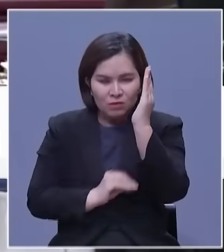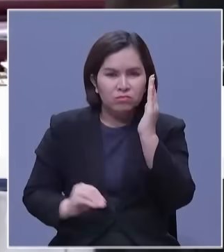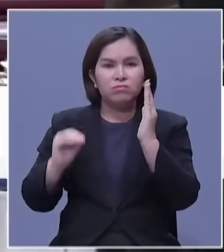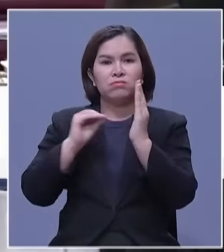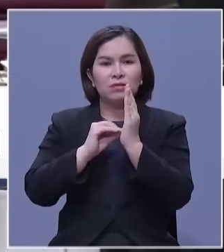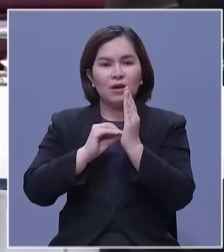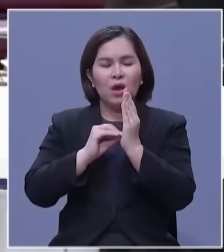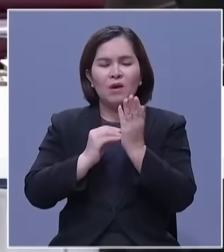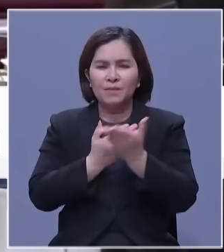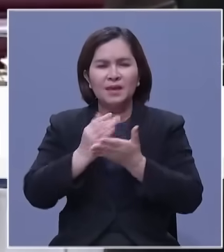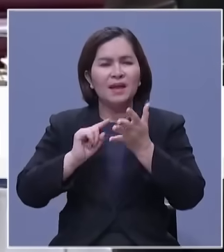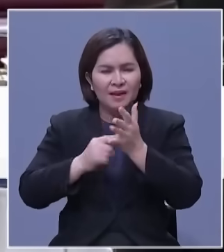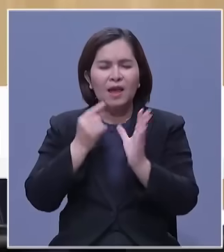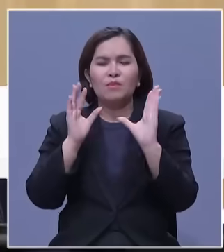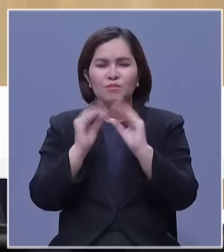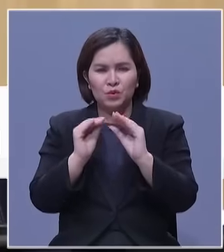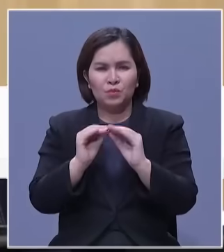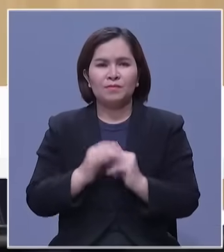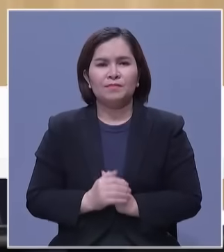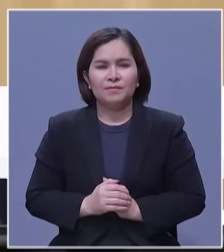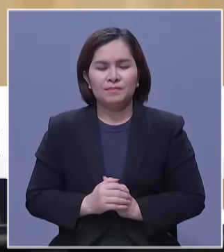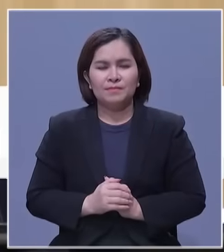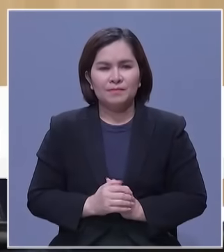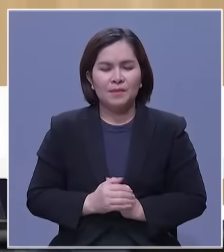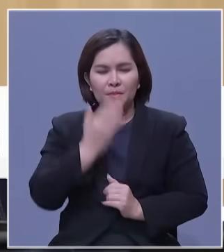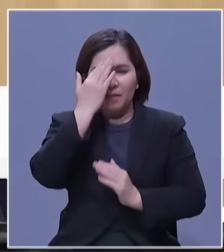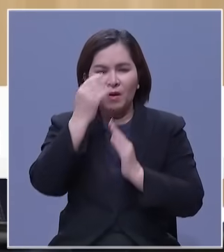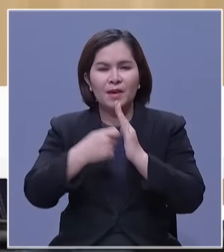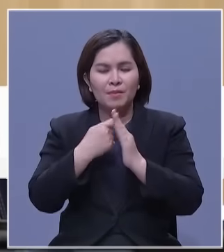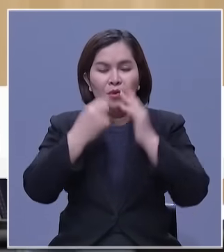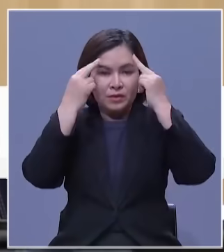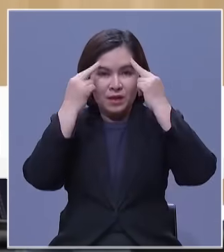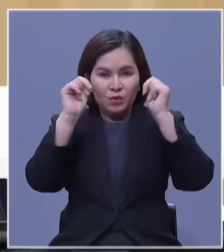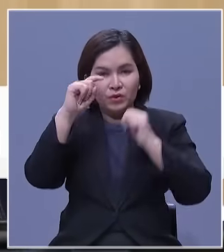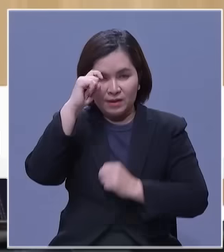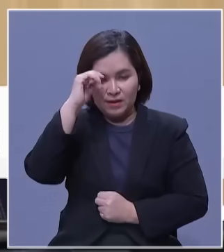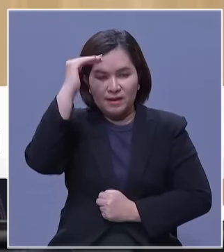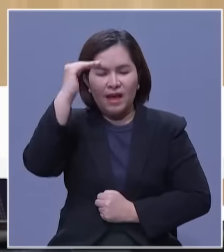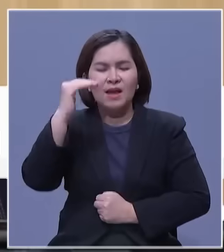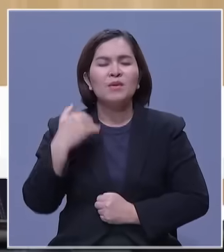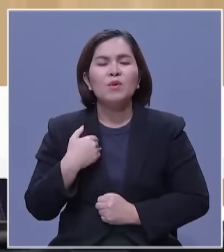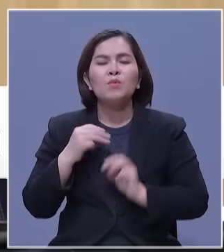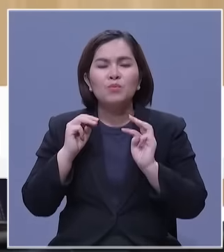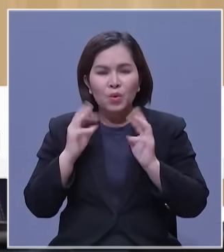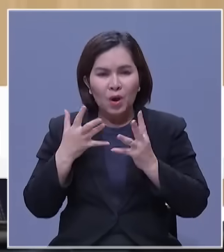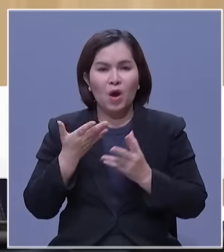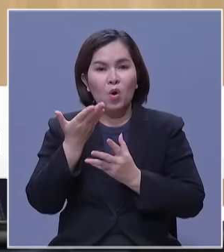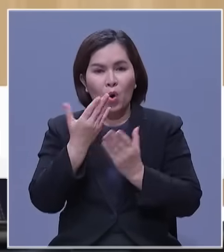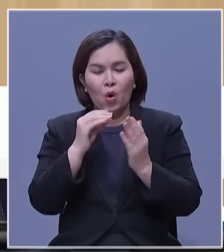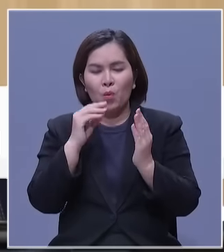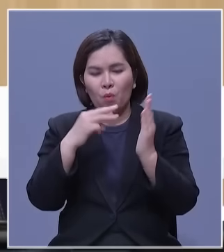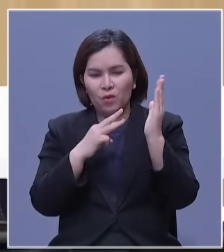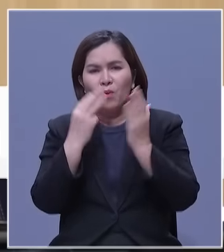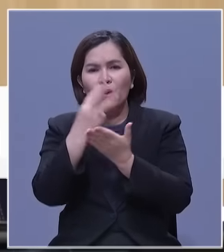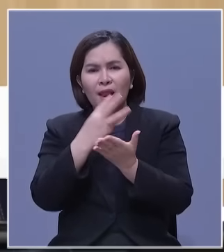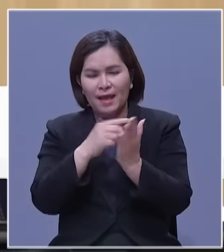ป็นวาระแรกเลยเนี่ยในการประชุมเนี่ยท่านวินัยท่านก็บอกว่าเป็นเพราะท่านนายกเศรษฐามีภารกิจต่อก็เลยขอนำวาระการแต่